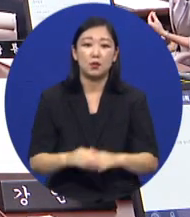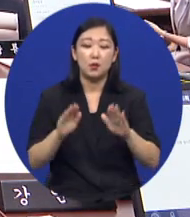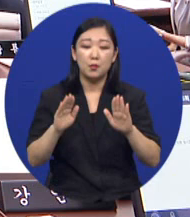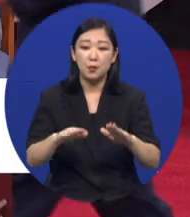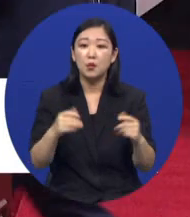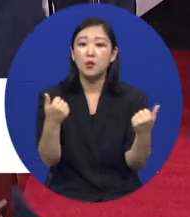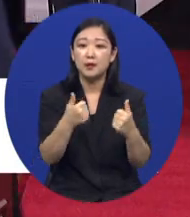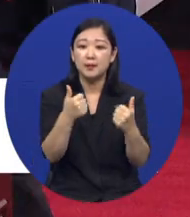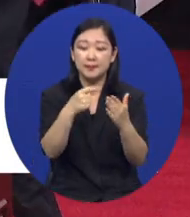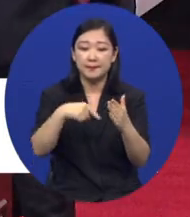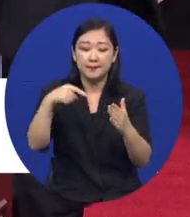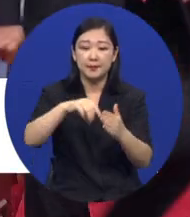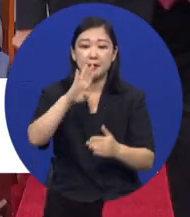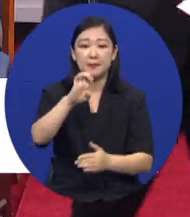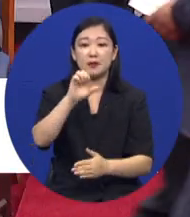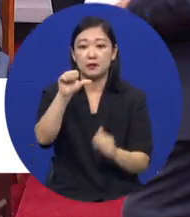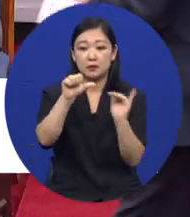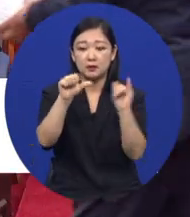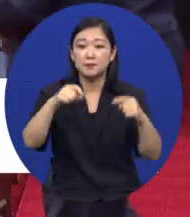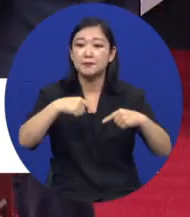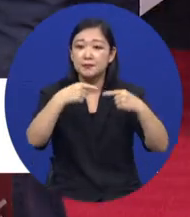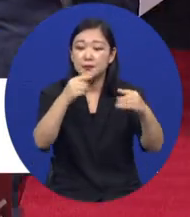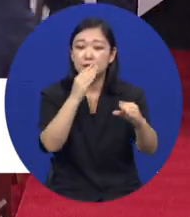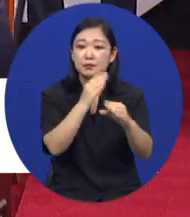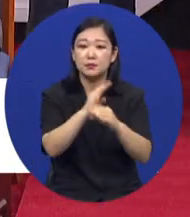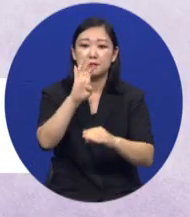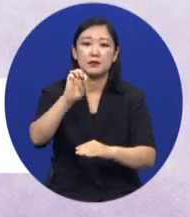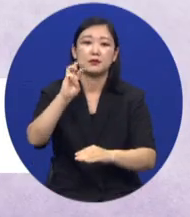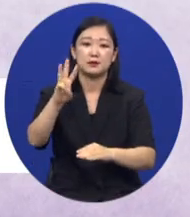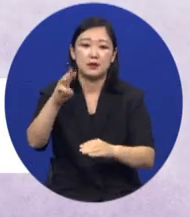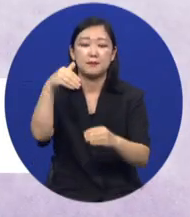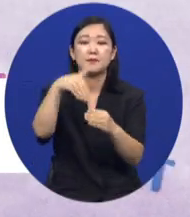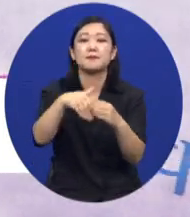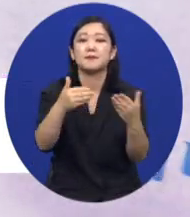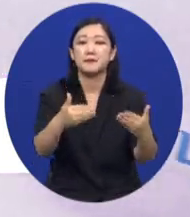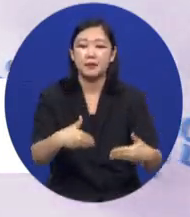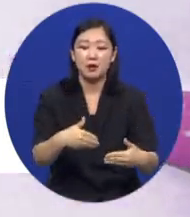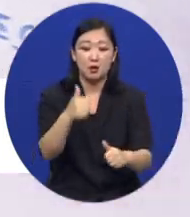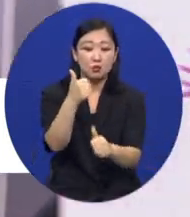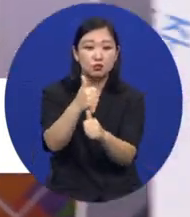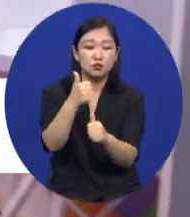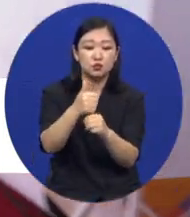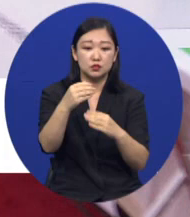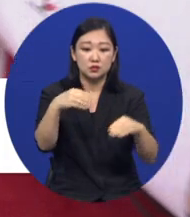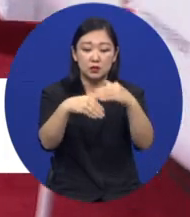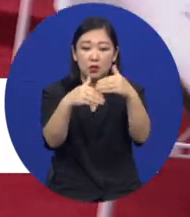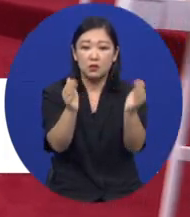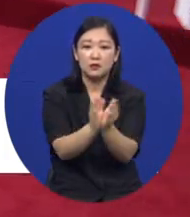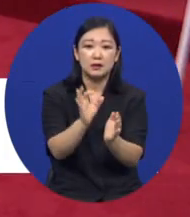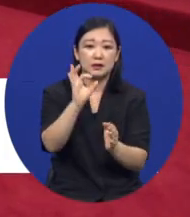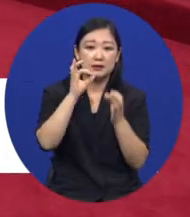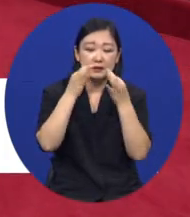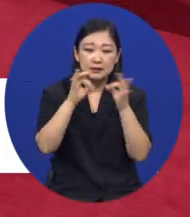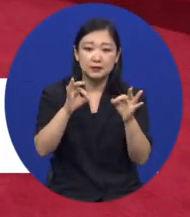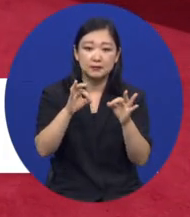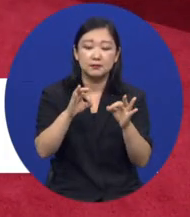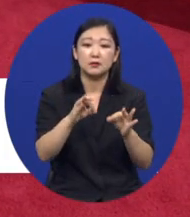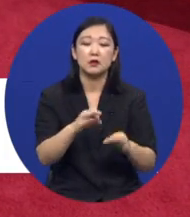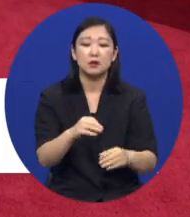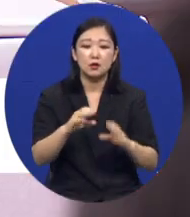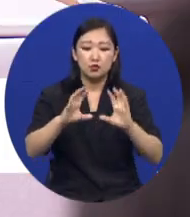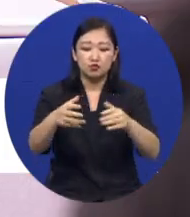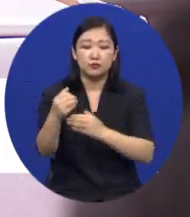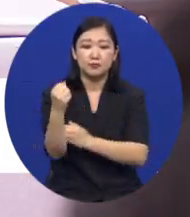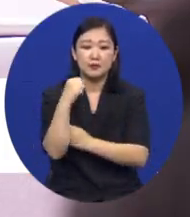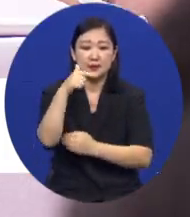본회의에서 재석 의원 45명 중 43표를 얻었고 부의장에는 더불어민주당 김대진 의원과